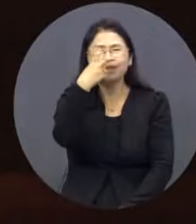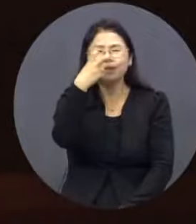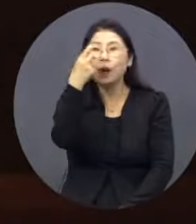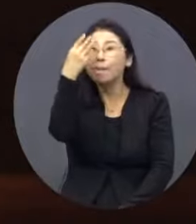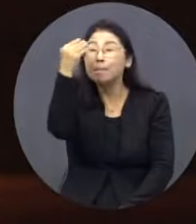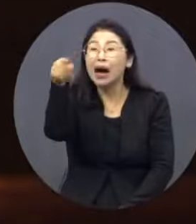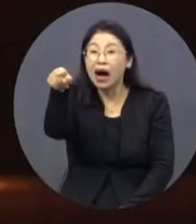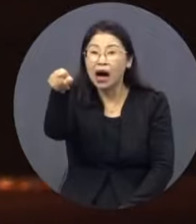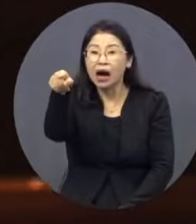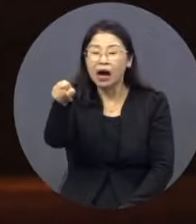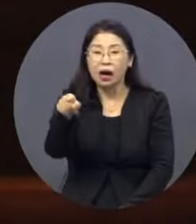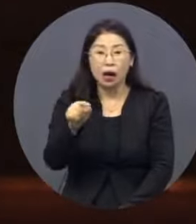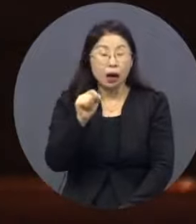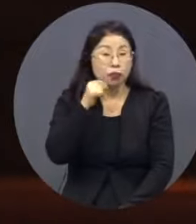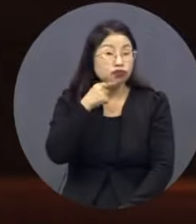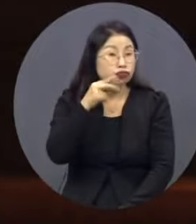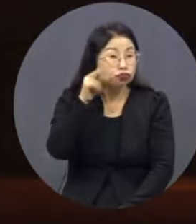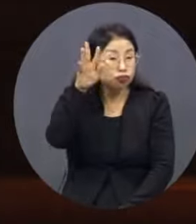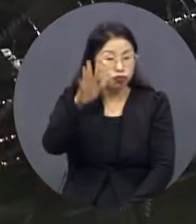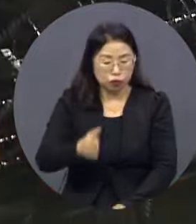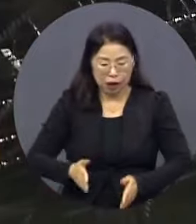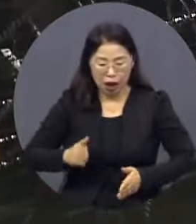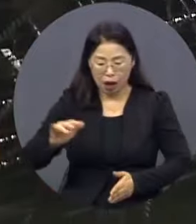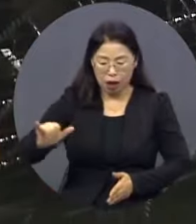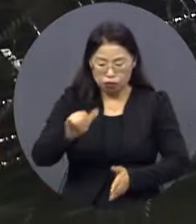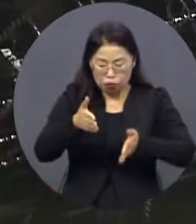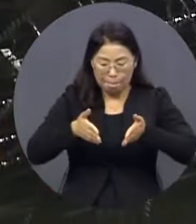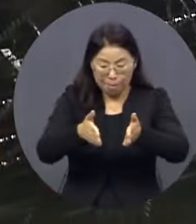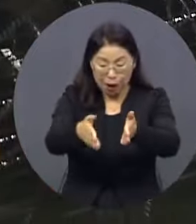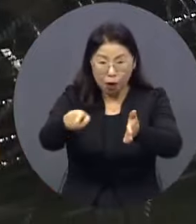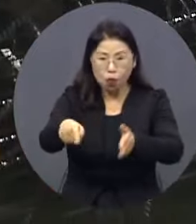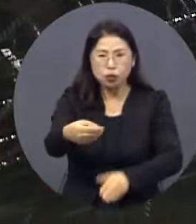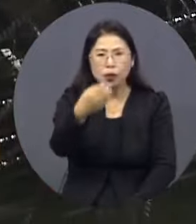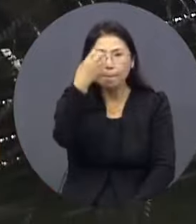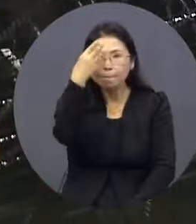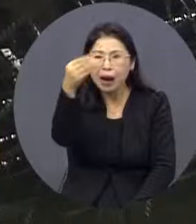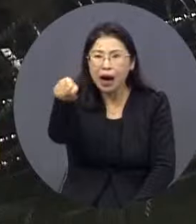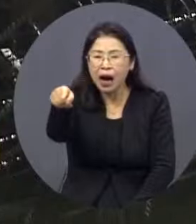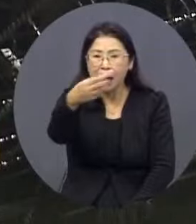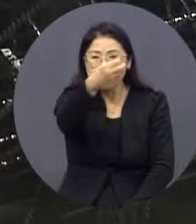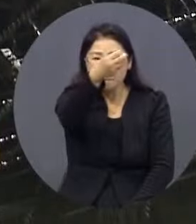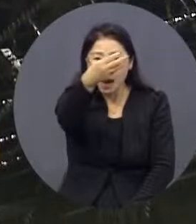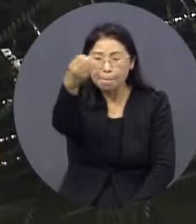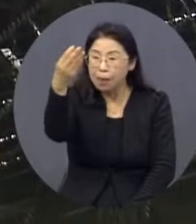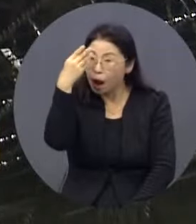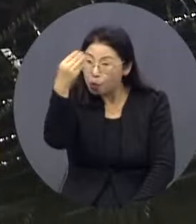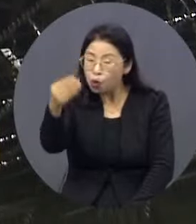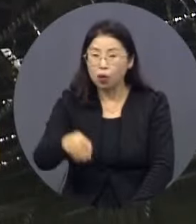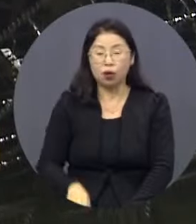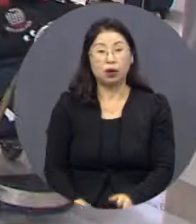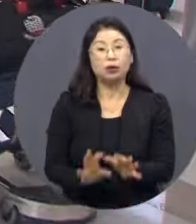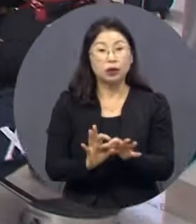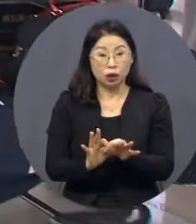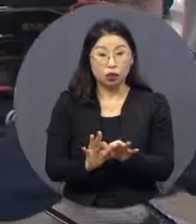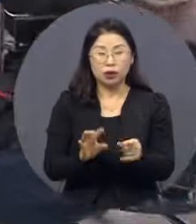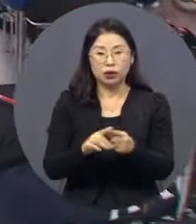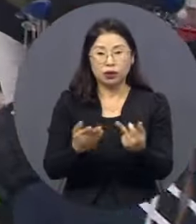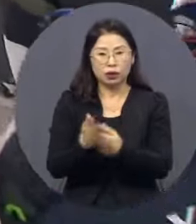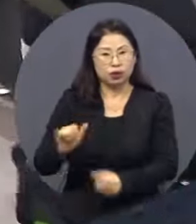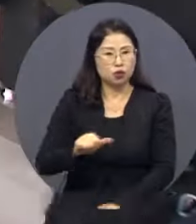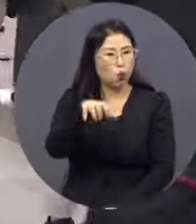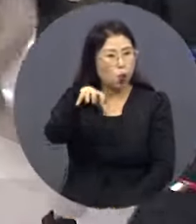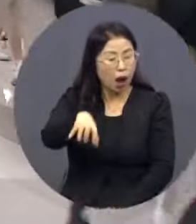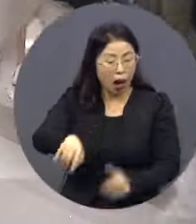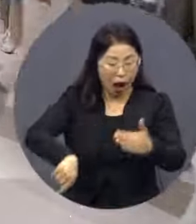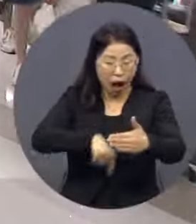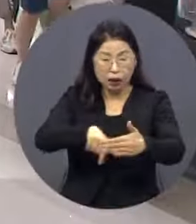목격했고 조금 뒤 남북 활주로 북쪽 상공에서도 목격됐습니다. 이 때문에 제주